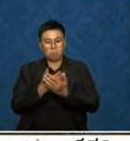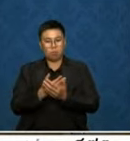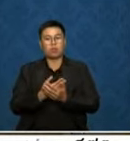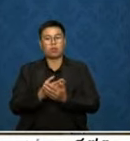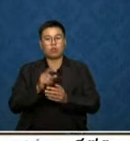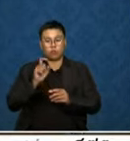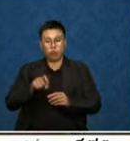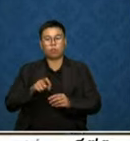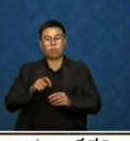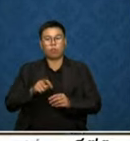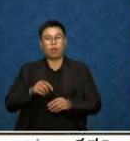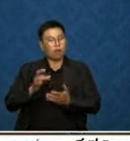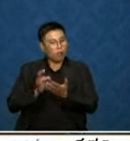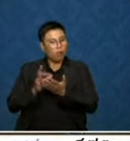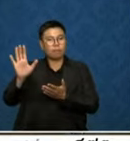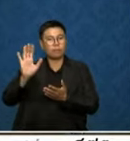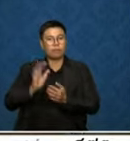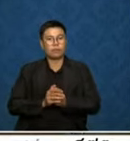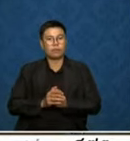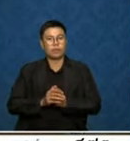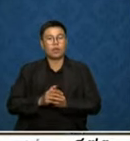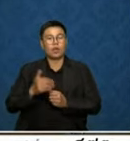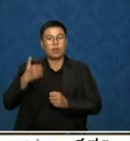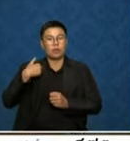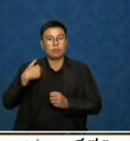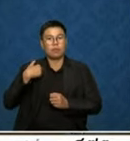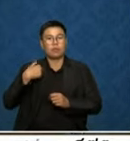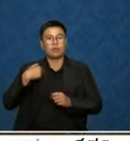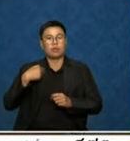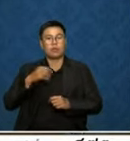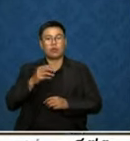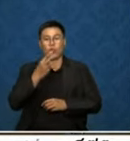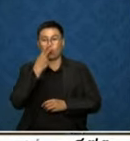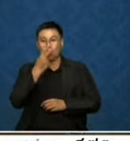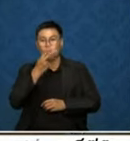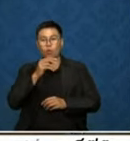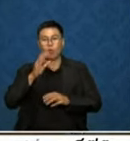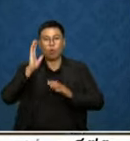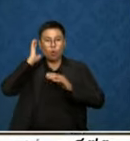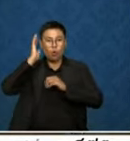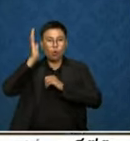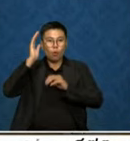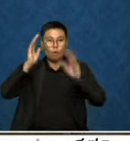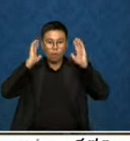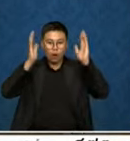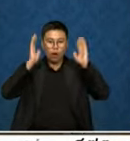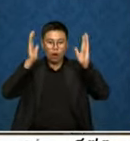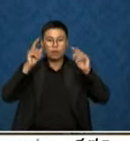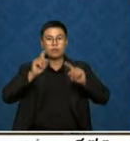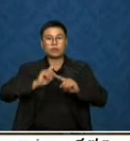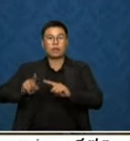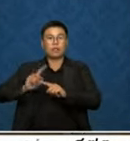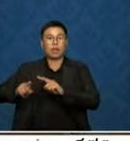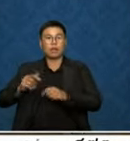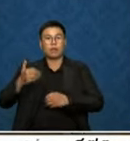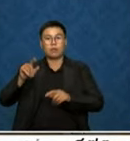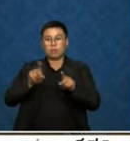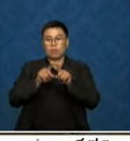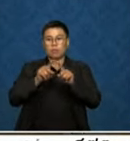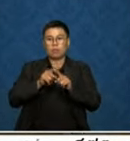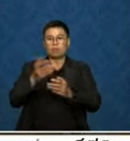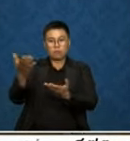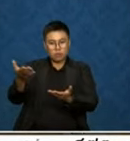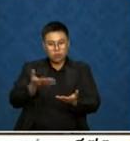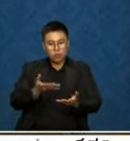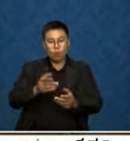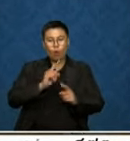ะครับและก็รายการต่างๆเนี่ยผมคิดว่าต้องดูให้ดีนะครับเพราะว่าท่านให้บุคคลเหล่านี้ไปออกบ่อยๆเนี่ยแต่